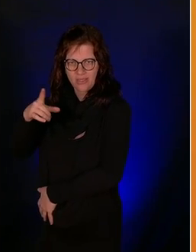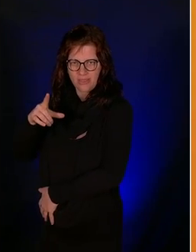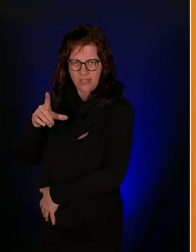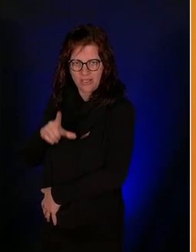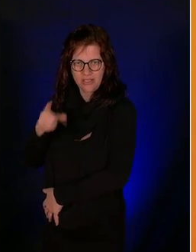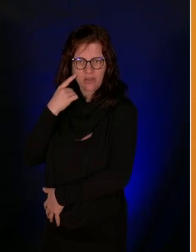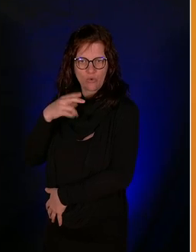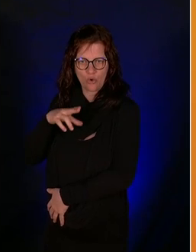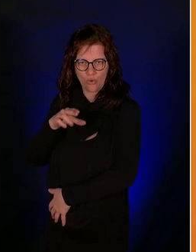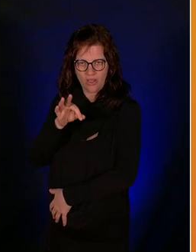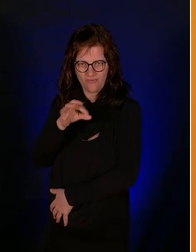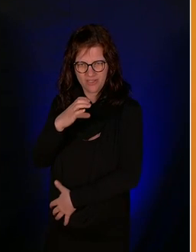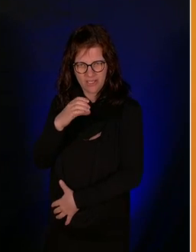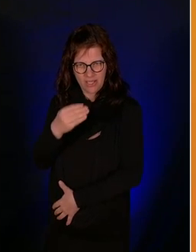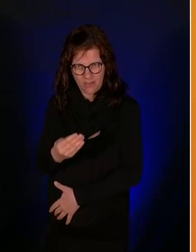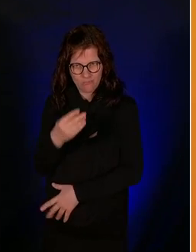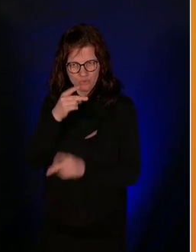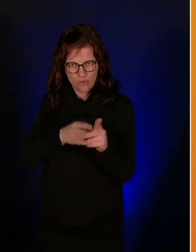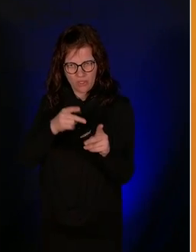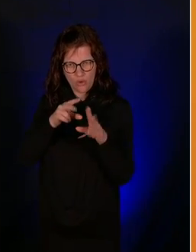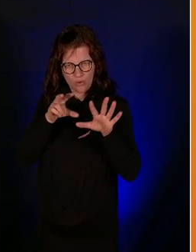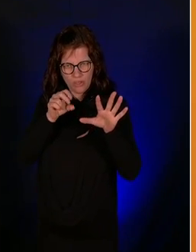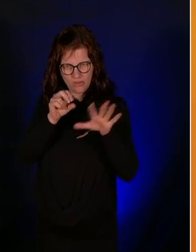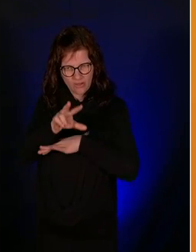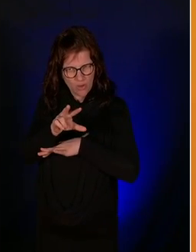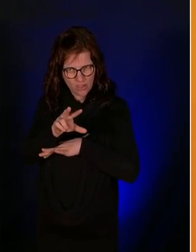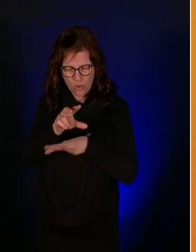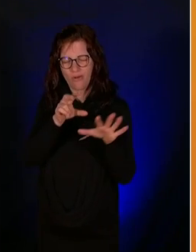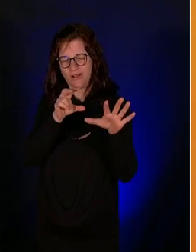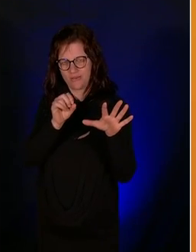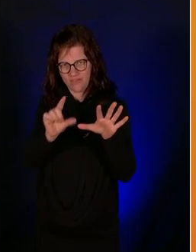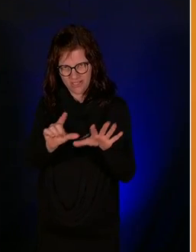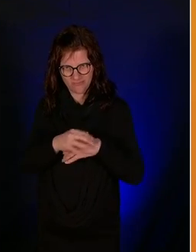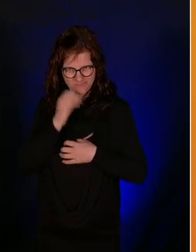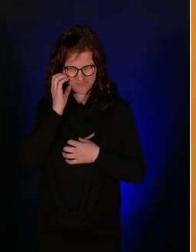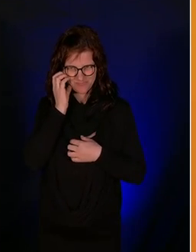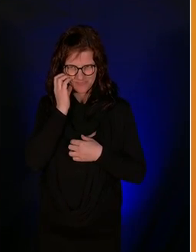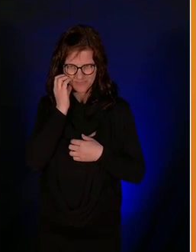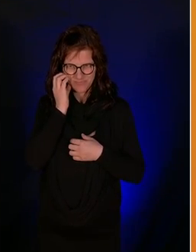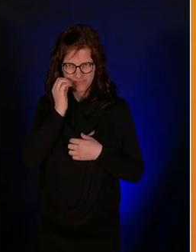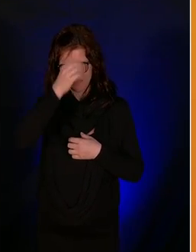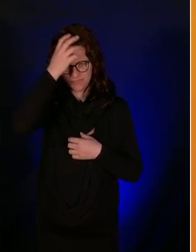l'UFCM Cheminot 83. Non, 87.